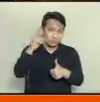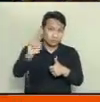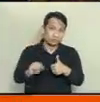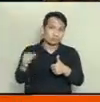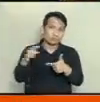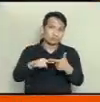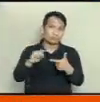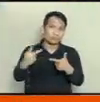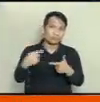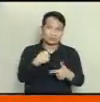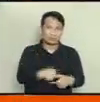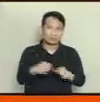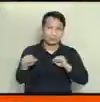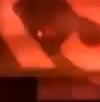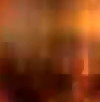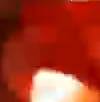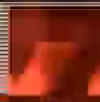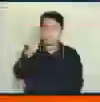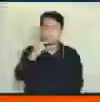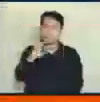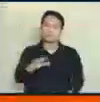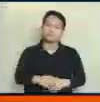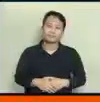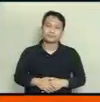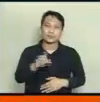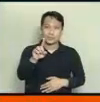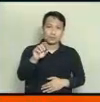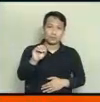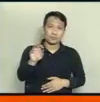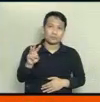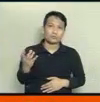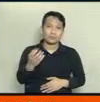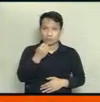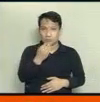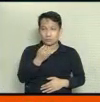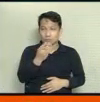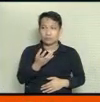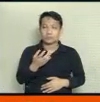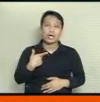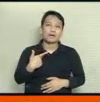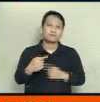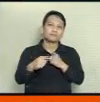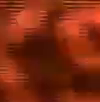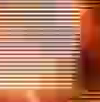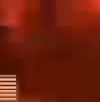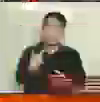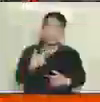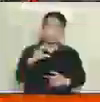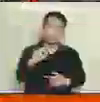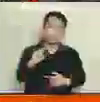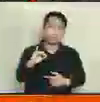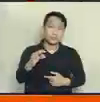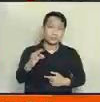Umaaksyon, Ryan Ang, News 5. Isa pang OFW sa Hong Kong ang nagpositibo sa COVID-19. Kinumpirma